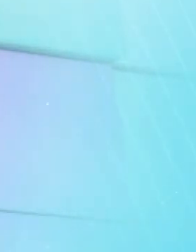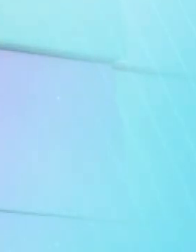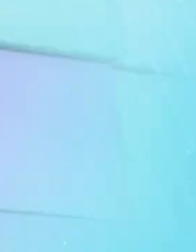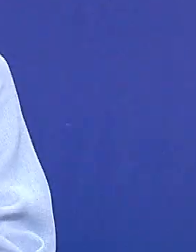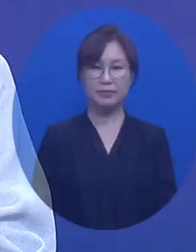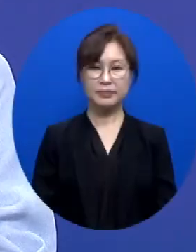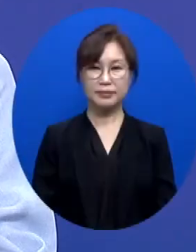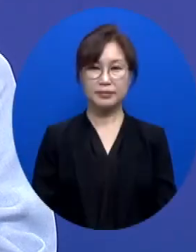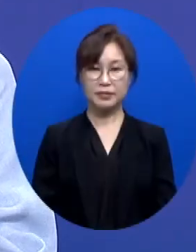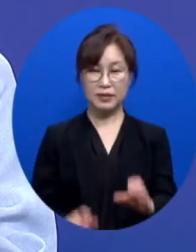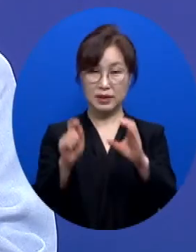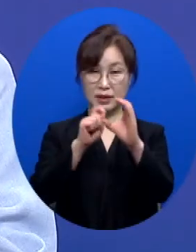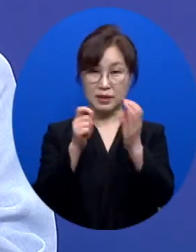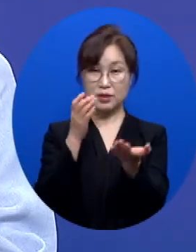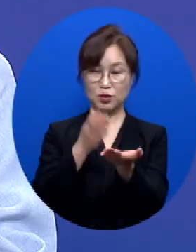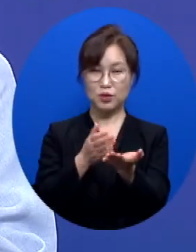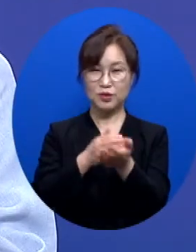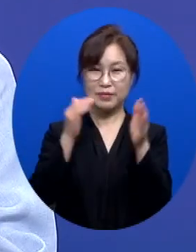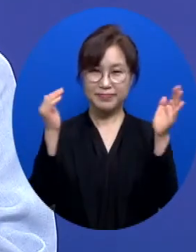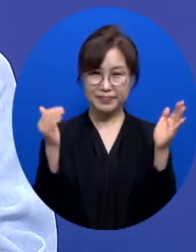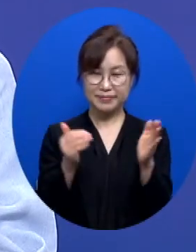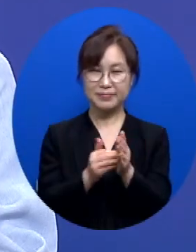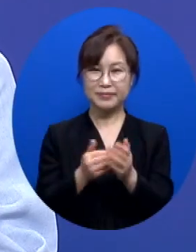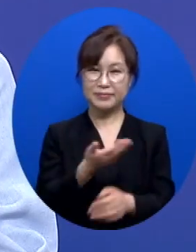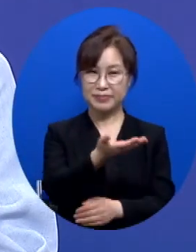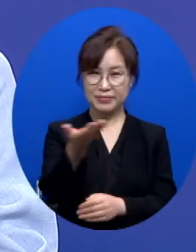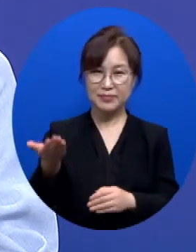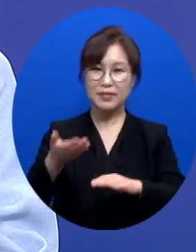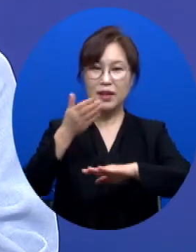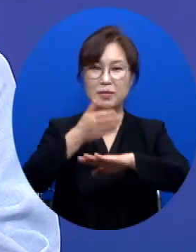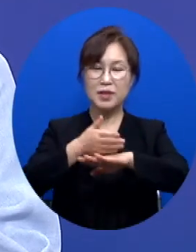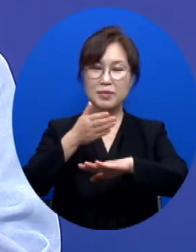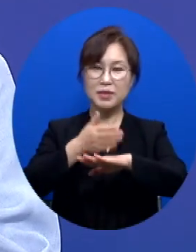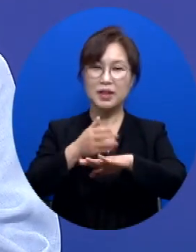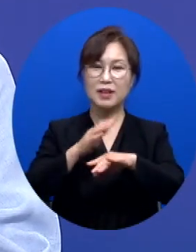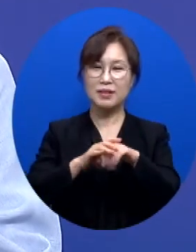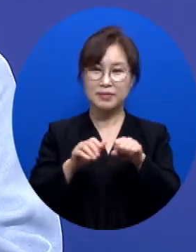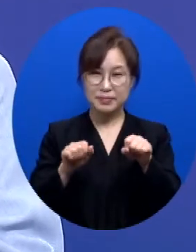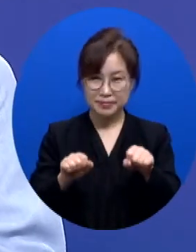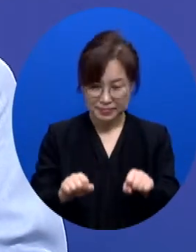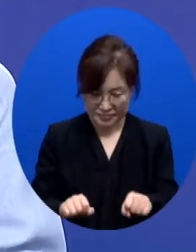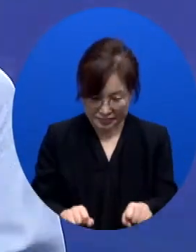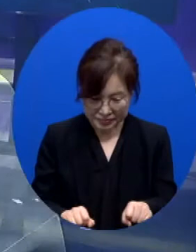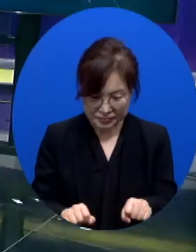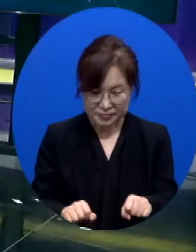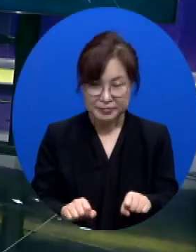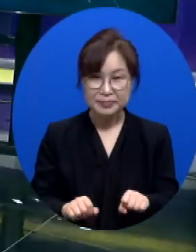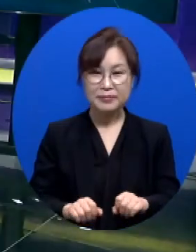CTS 뉴스 오늘 순서 여기까지입니다. 시청해주신 여러분 고맙습니다.